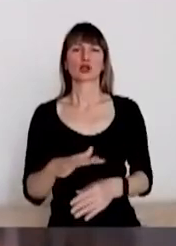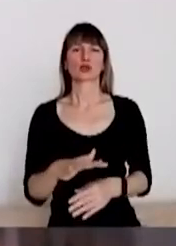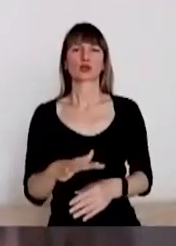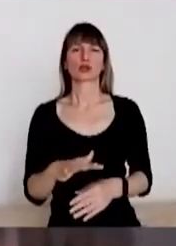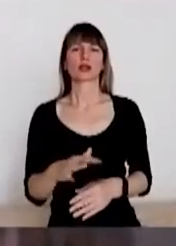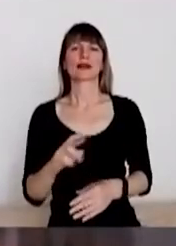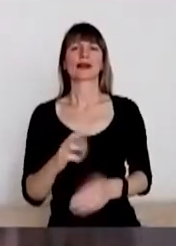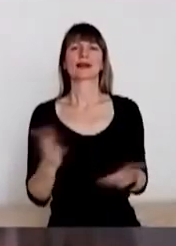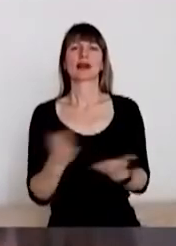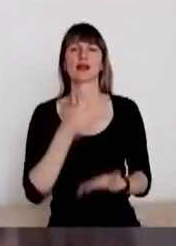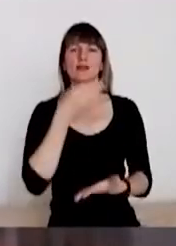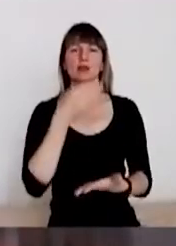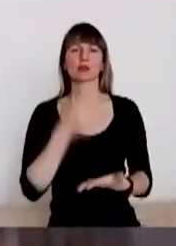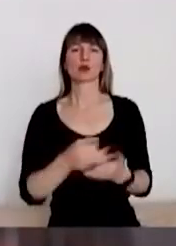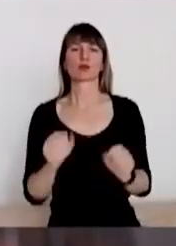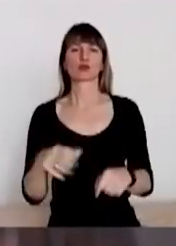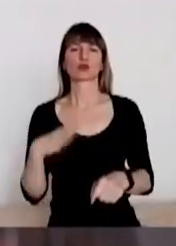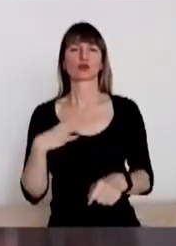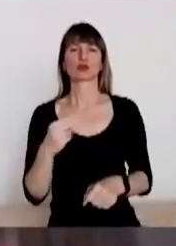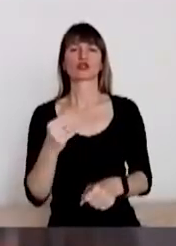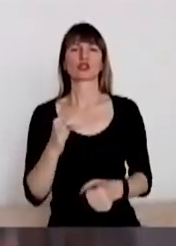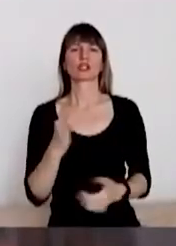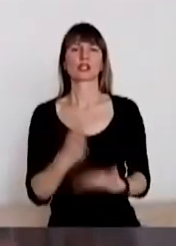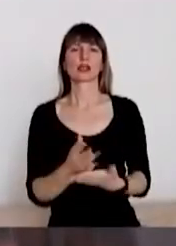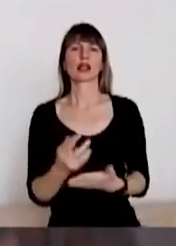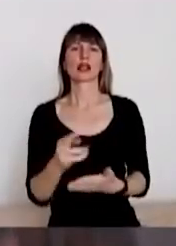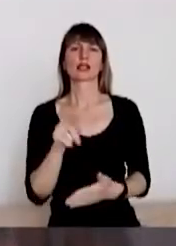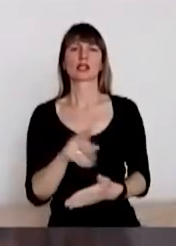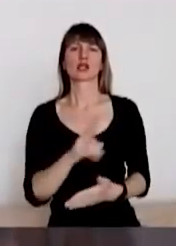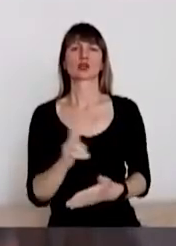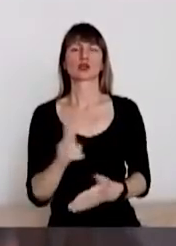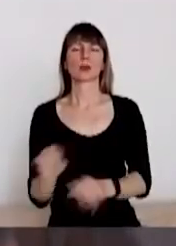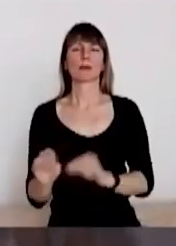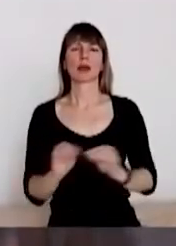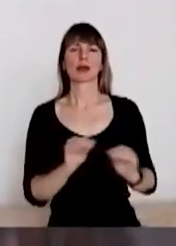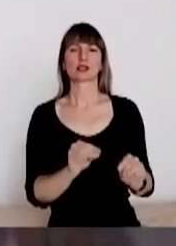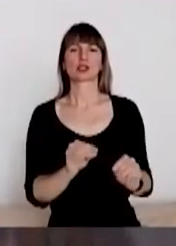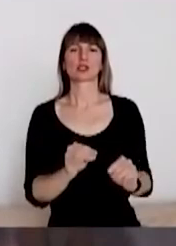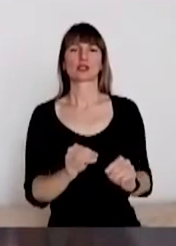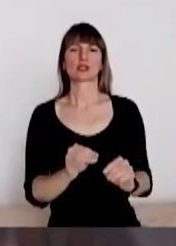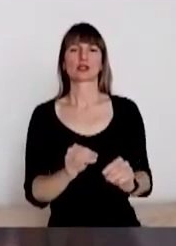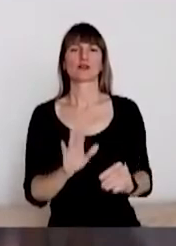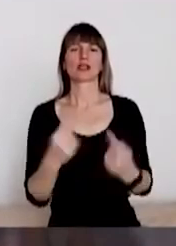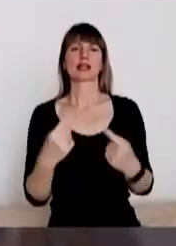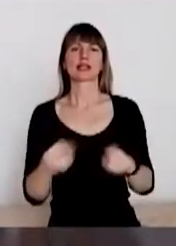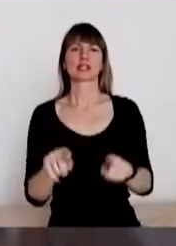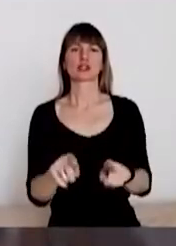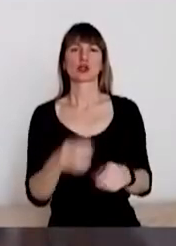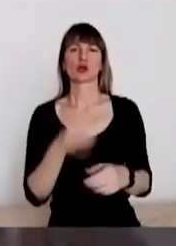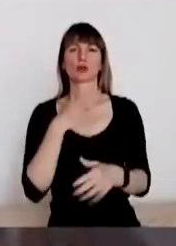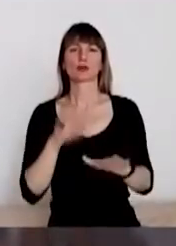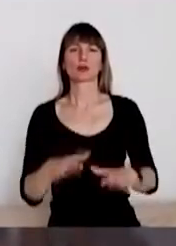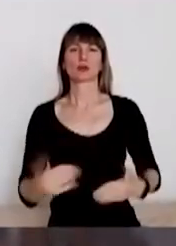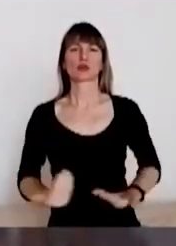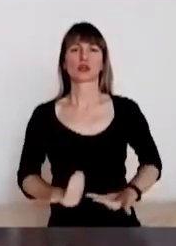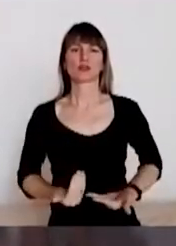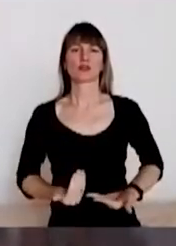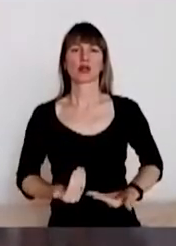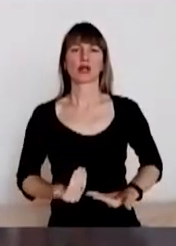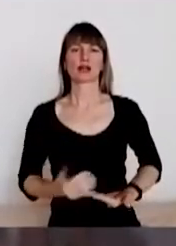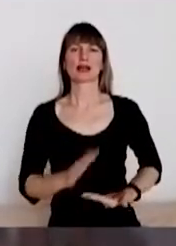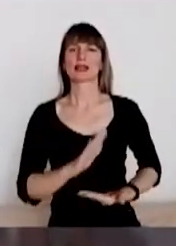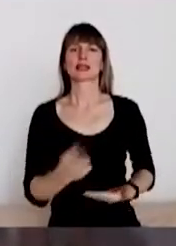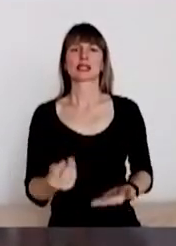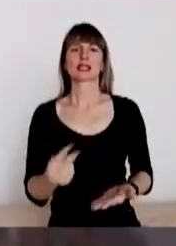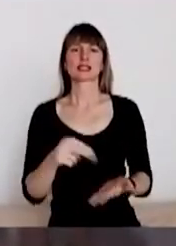Яка відповідальність може бути і чи є вона для тих, хто, переміщаючись в інше будь-яке місце проживання, не стає одразу